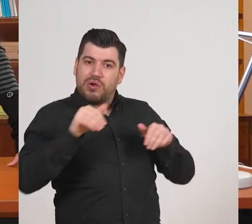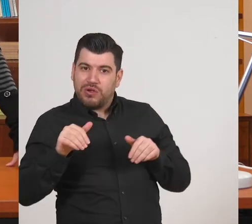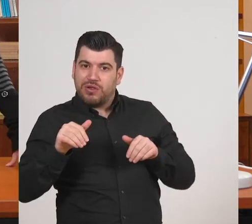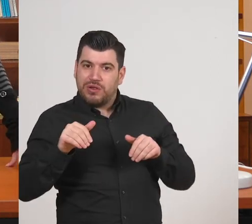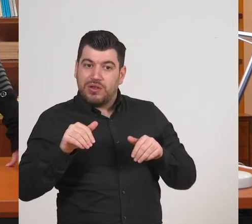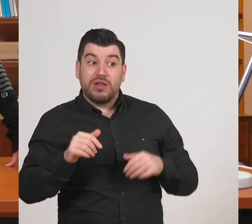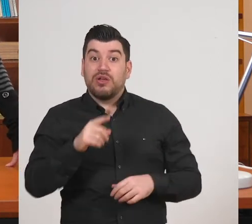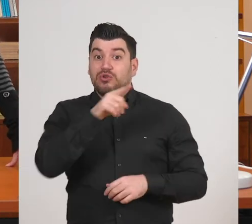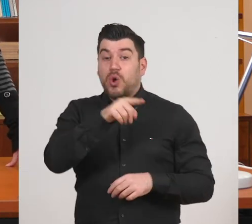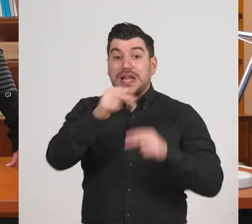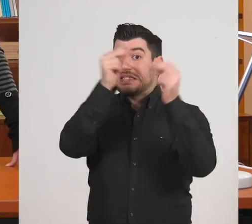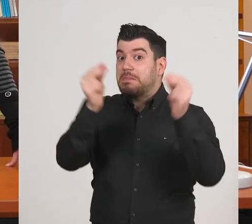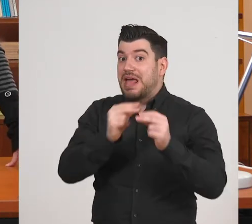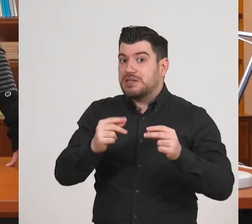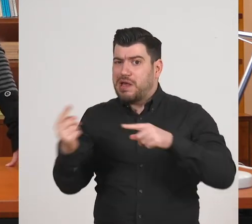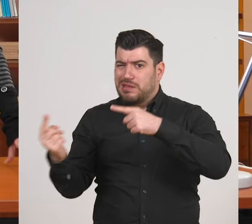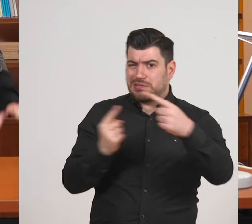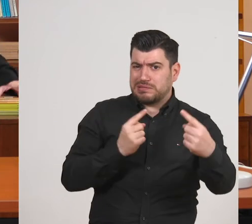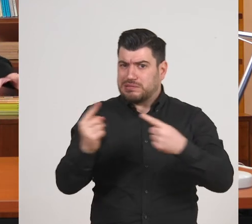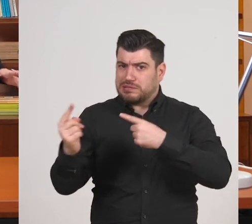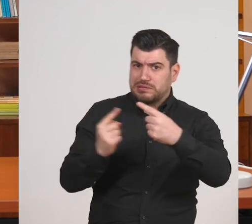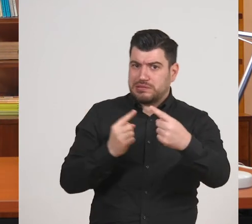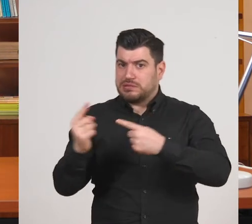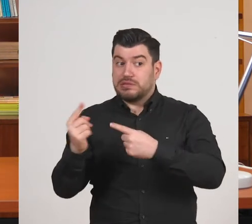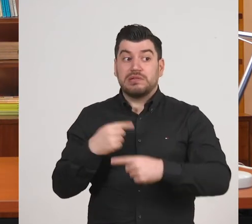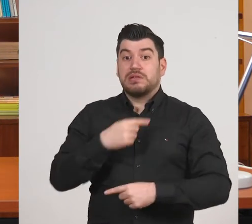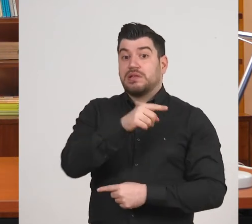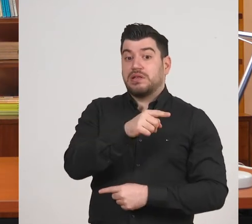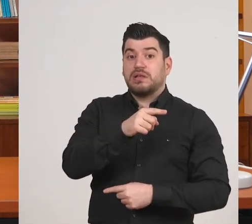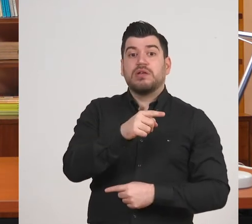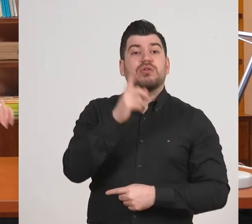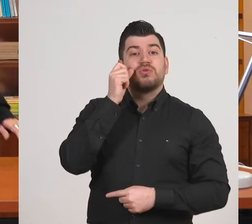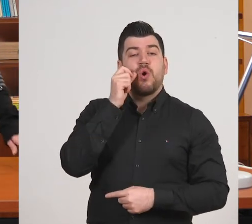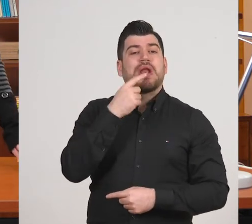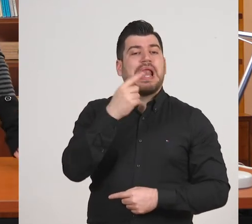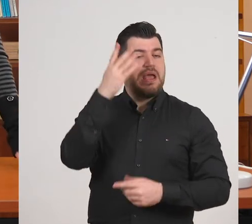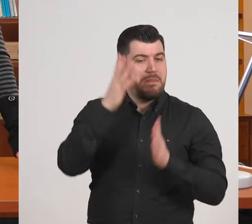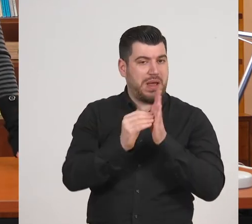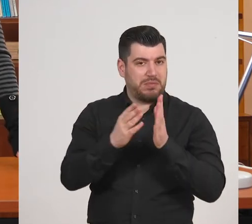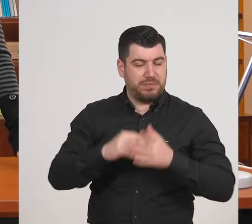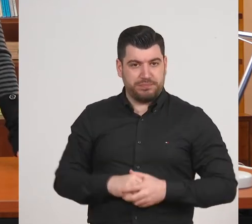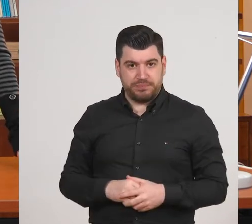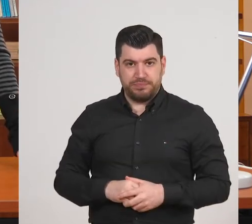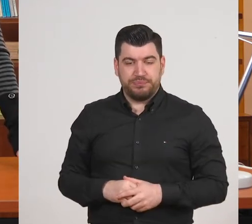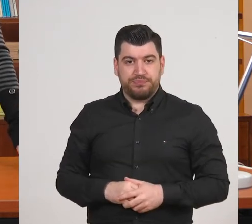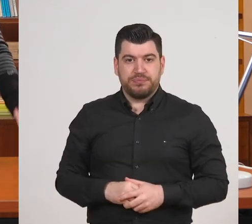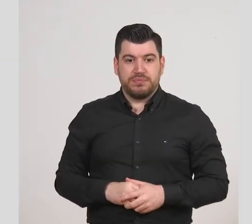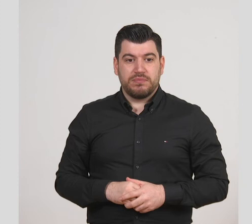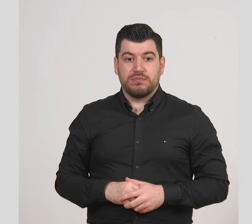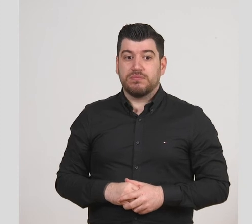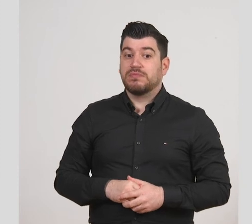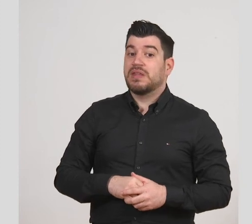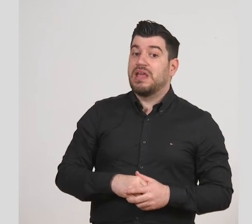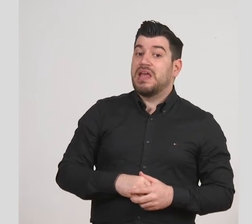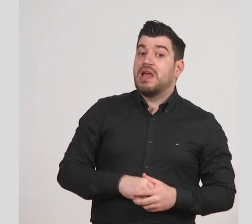να καταλήξουμε σε ένα συμπέρασμα. Και λέει, μπορούμε για παράδειγμα να πούμε ότι,